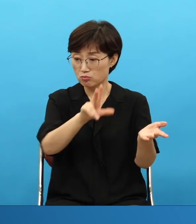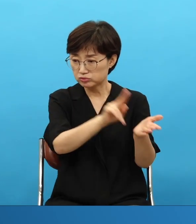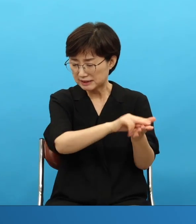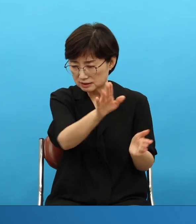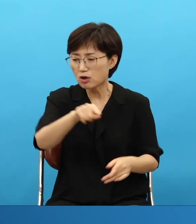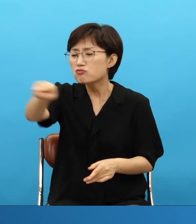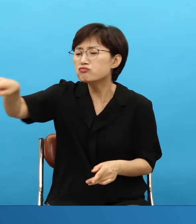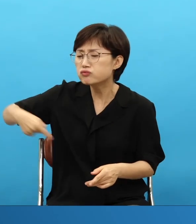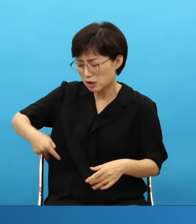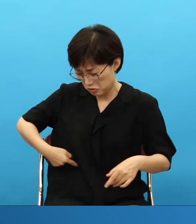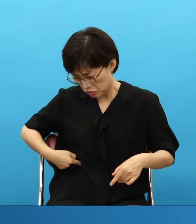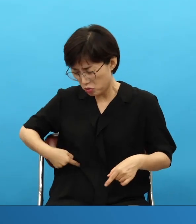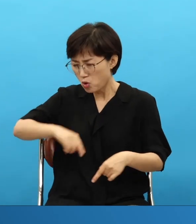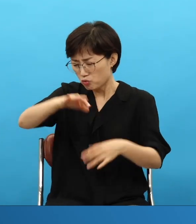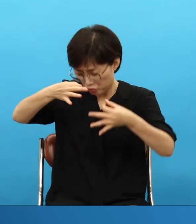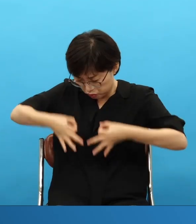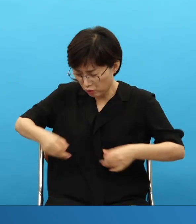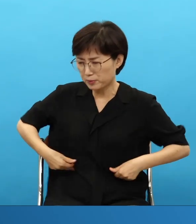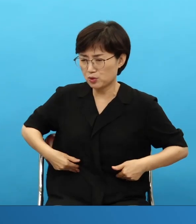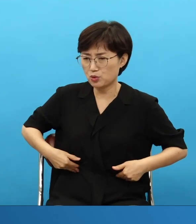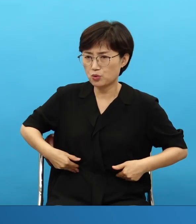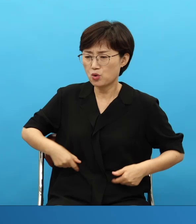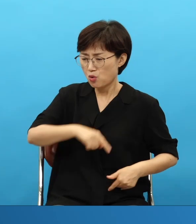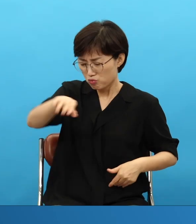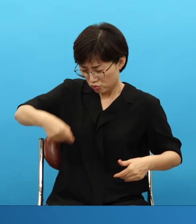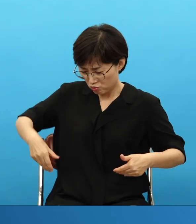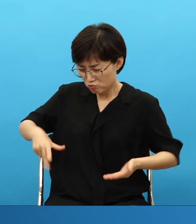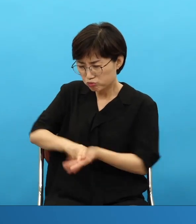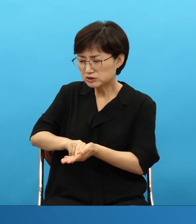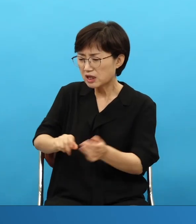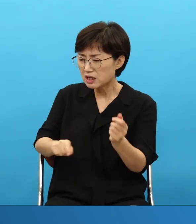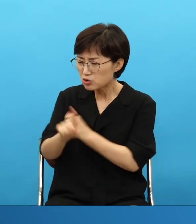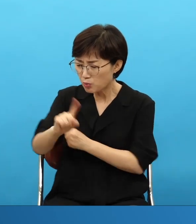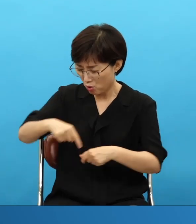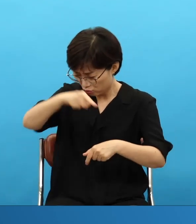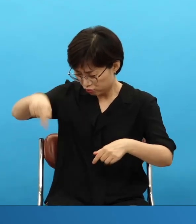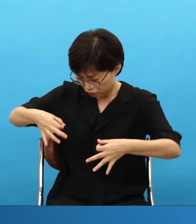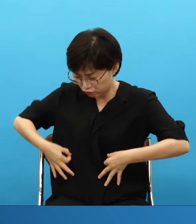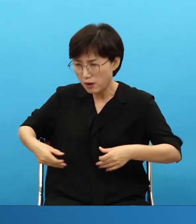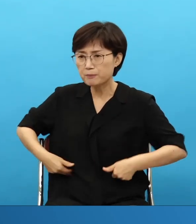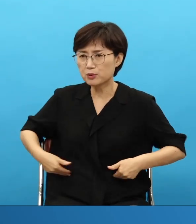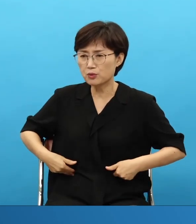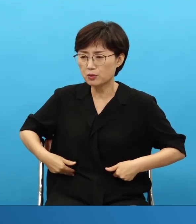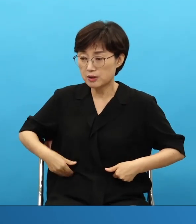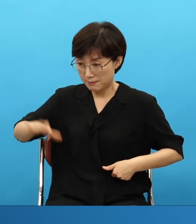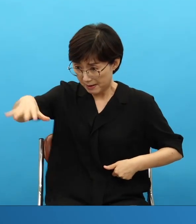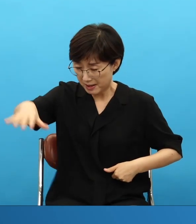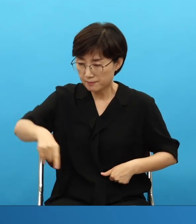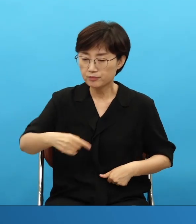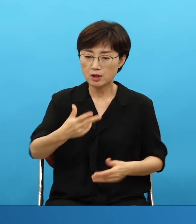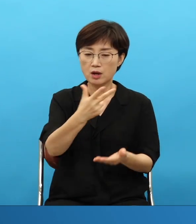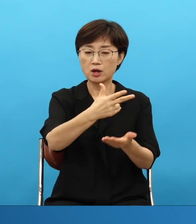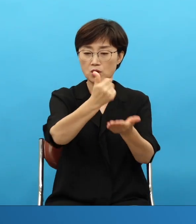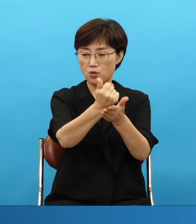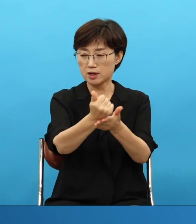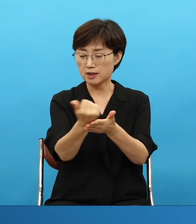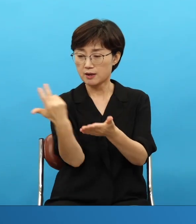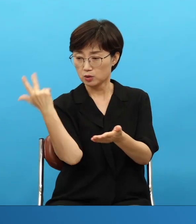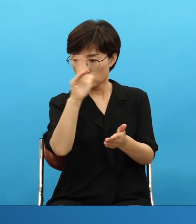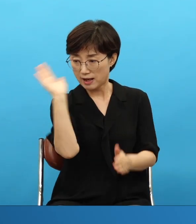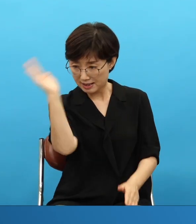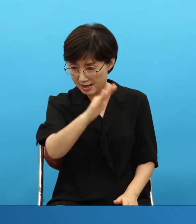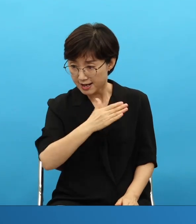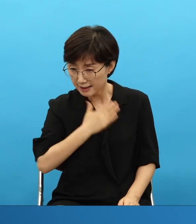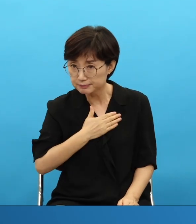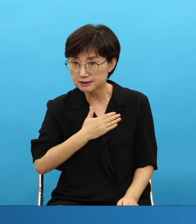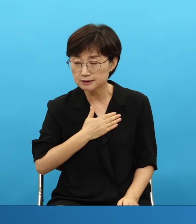우리 with the 문제야. Philistines. This is our problem. 그래서 여호와께로 돌아오라. So return to the 뭐 Lord.